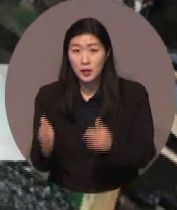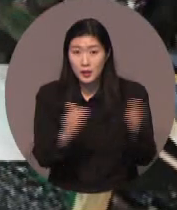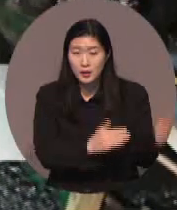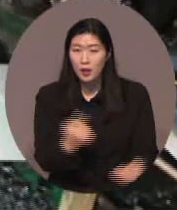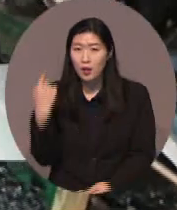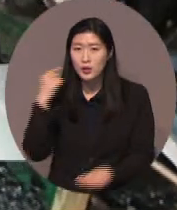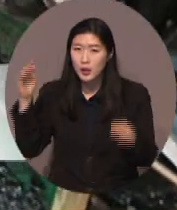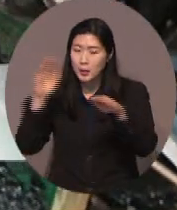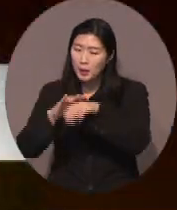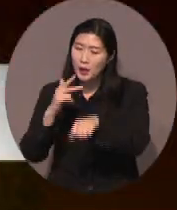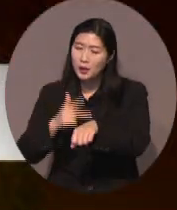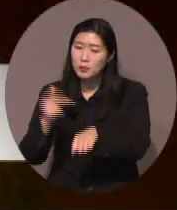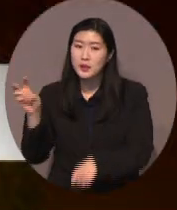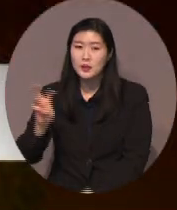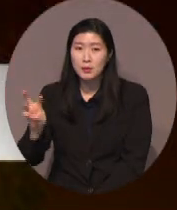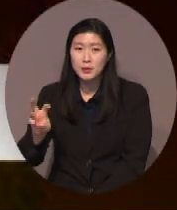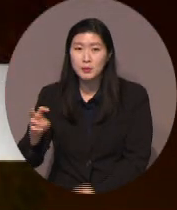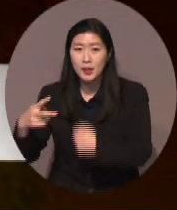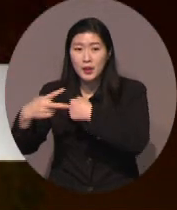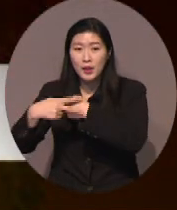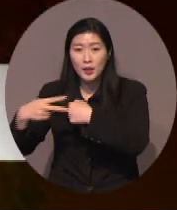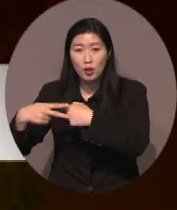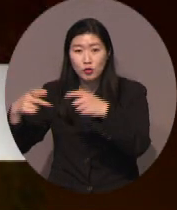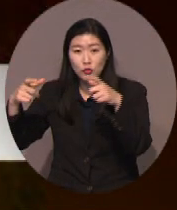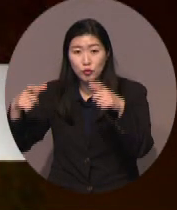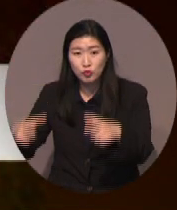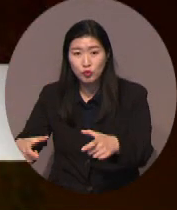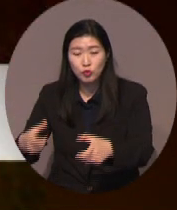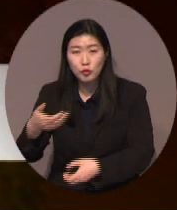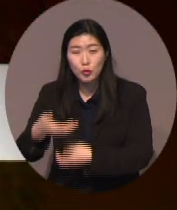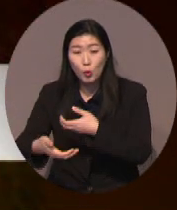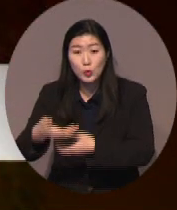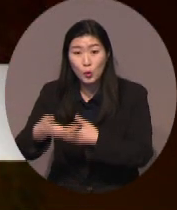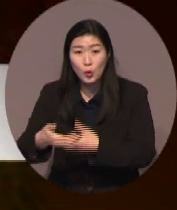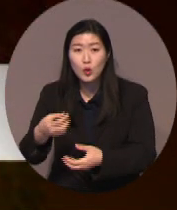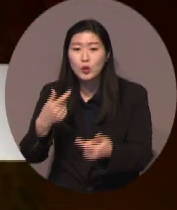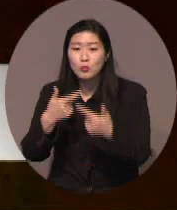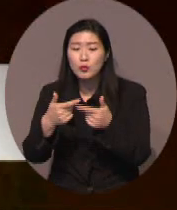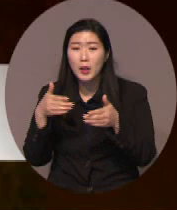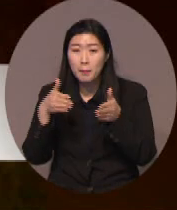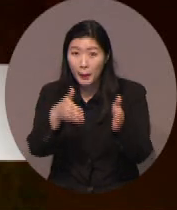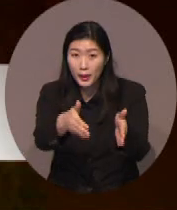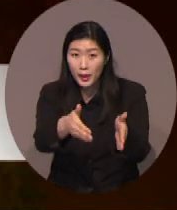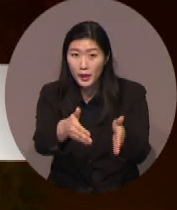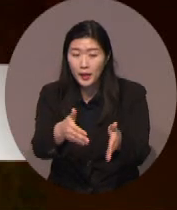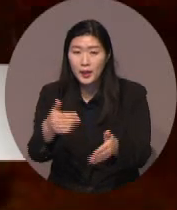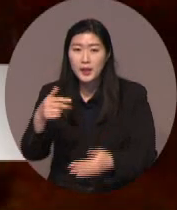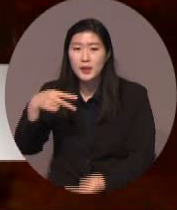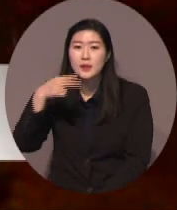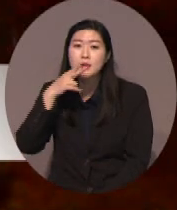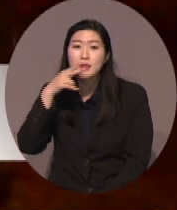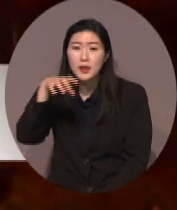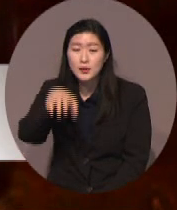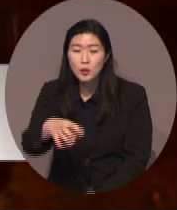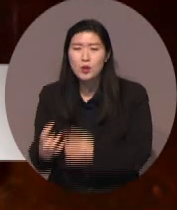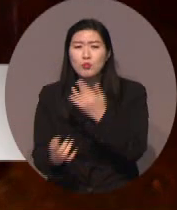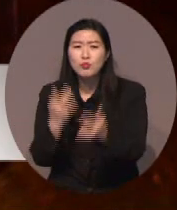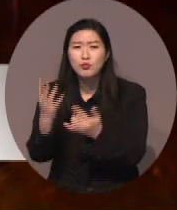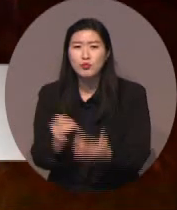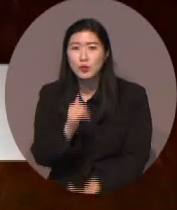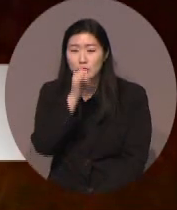오후 7시반쯤 대전 대덕구 덕암동 경부고속도로 부산 방향 신탄진 나들목인근 도로변에서도